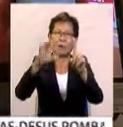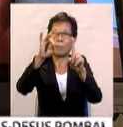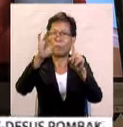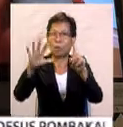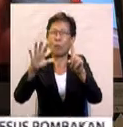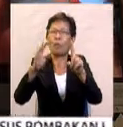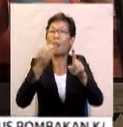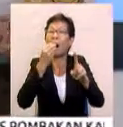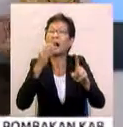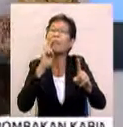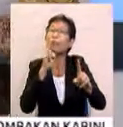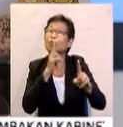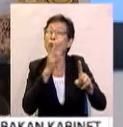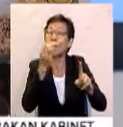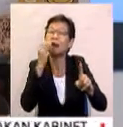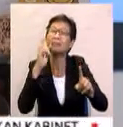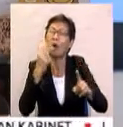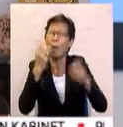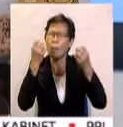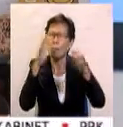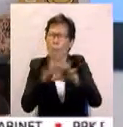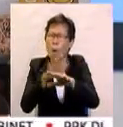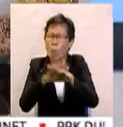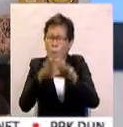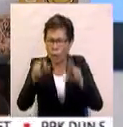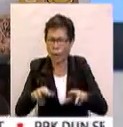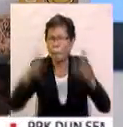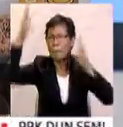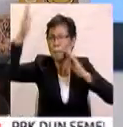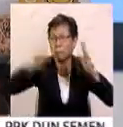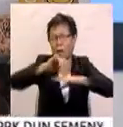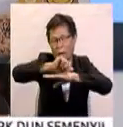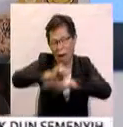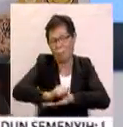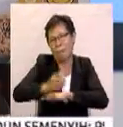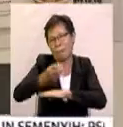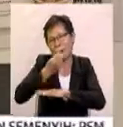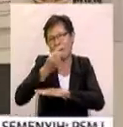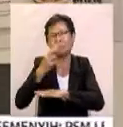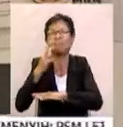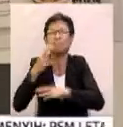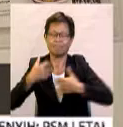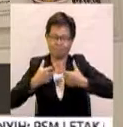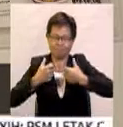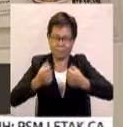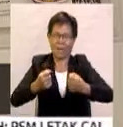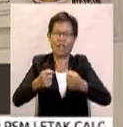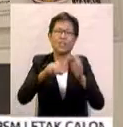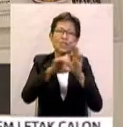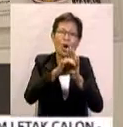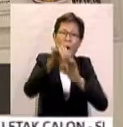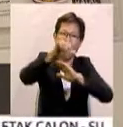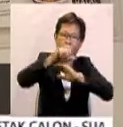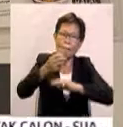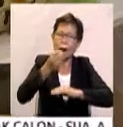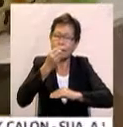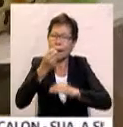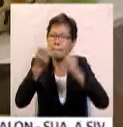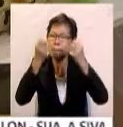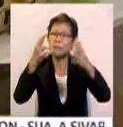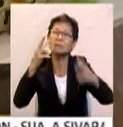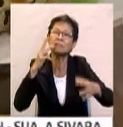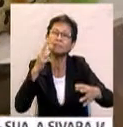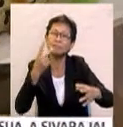makanan sayuran, semakin ramai rakyat Malaysia yang mengamalkan makanan sihat seperti mengambil lebih